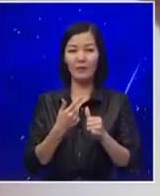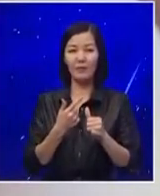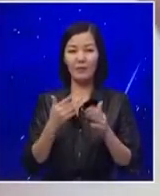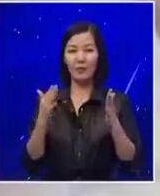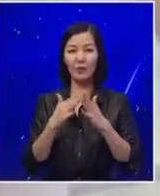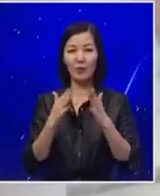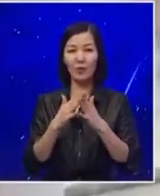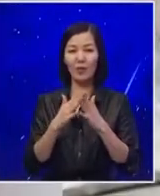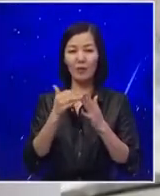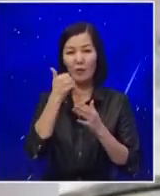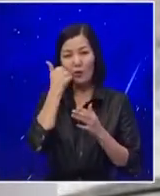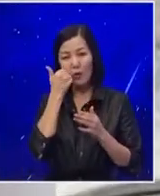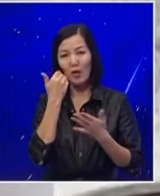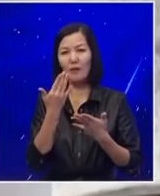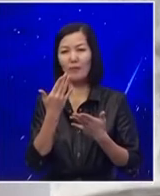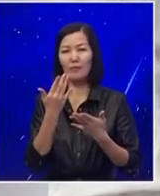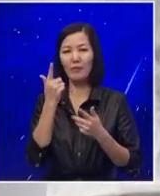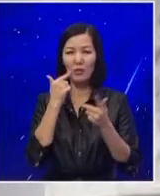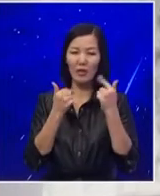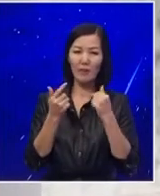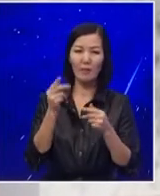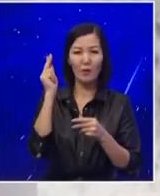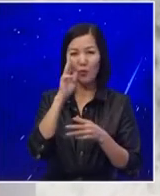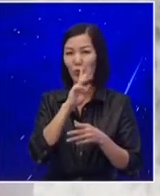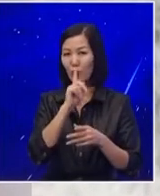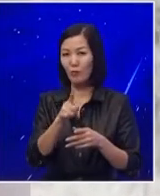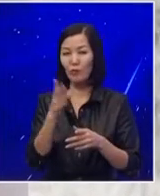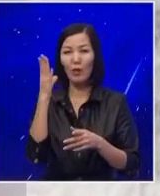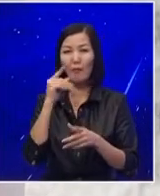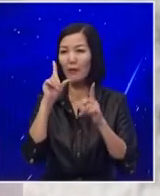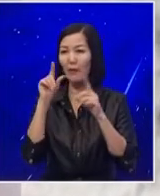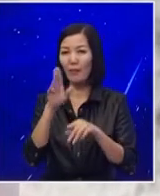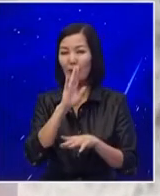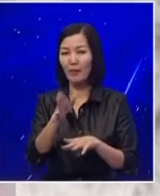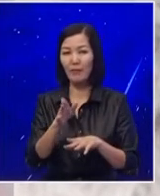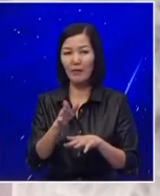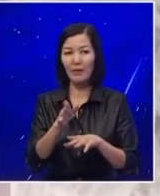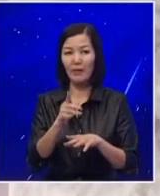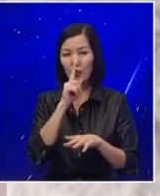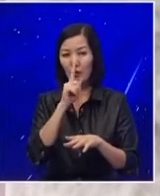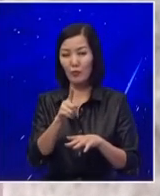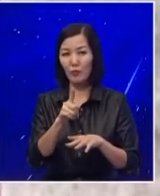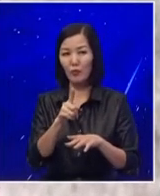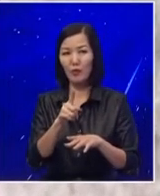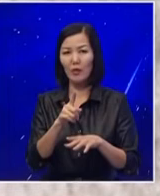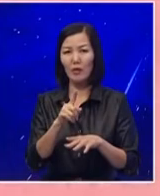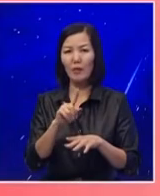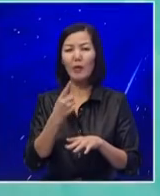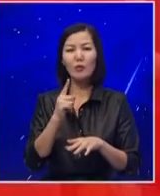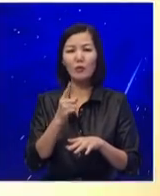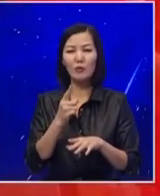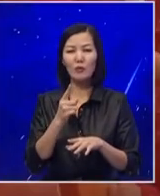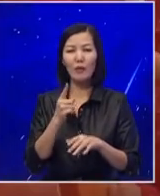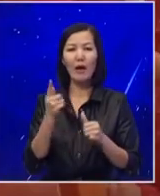келіп, намыстан әкеме, мен оқымаймын, Алматыңа да бармаймын, ауданның орталығына да бармаймын. Не болды?